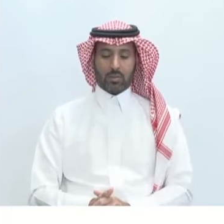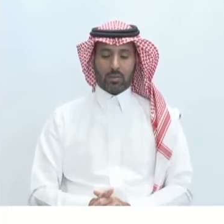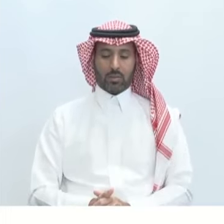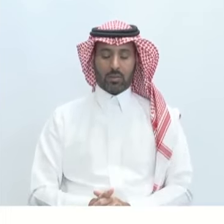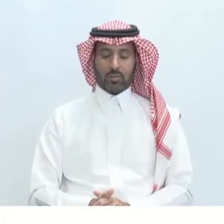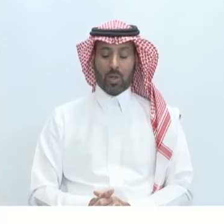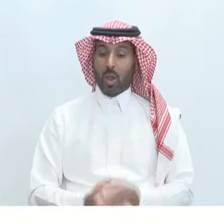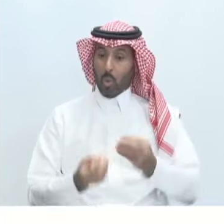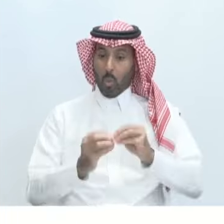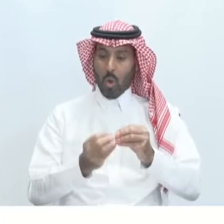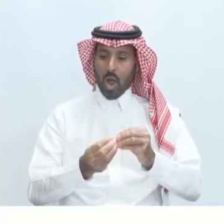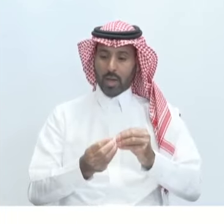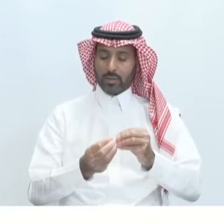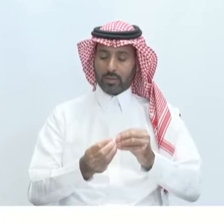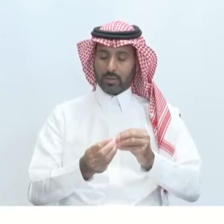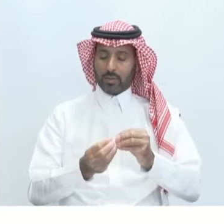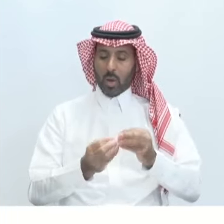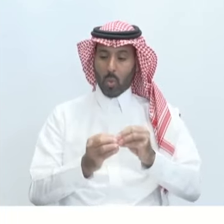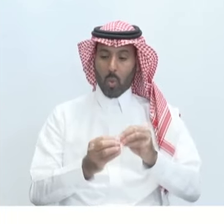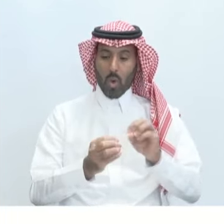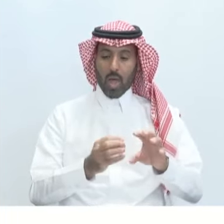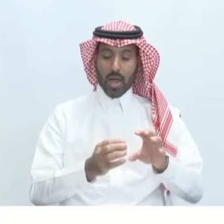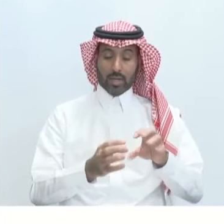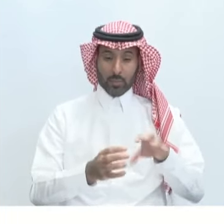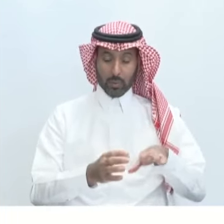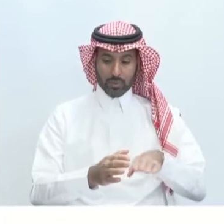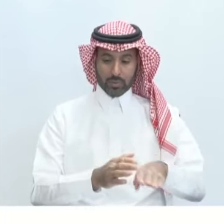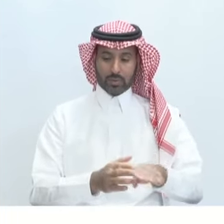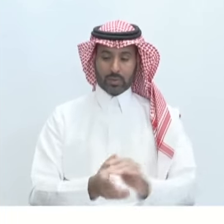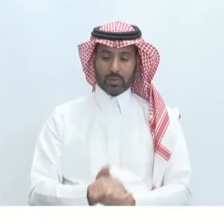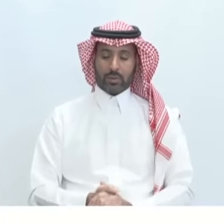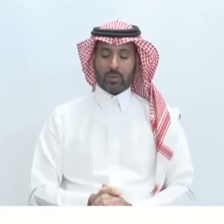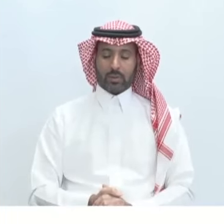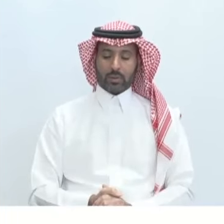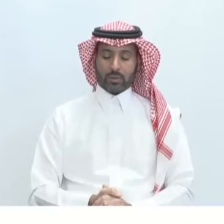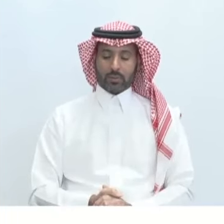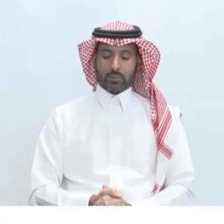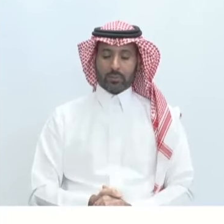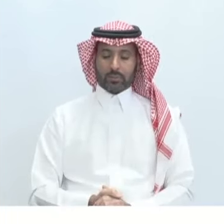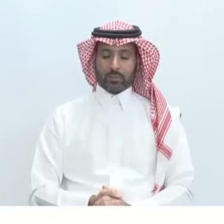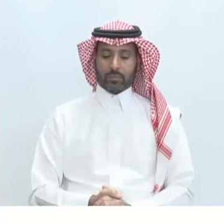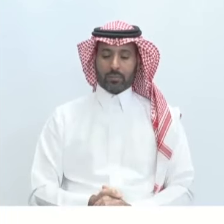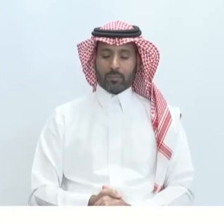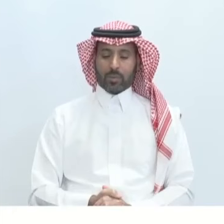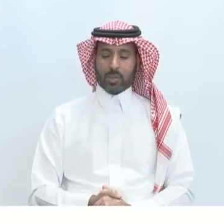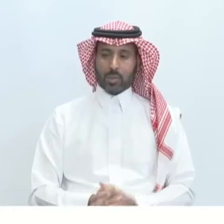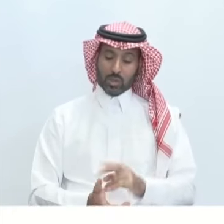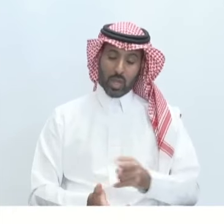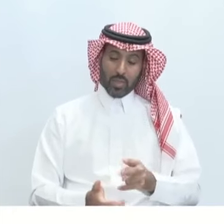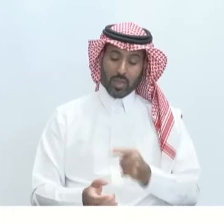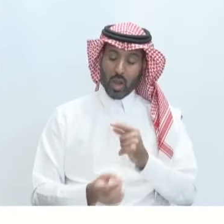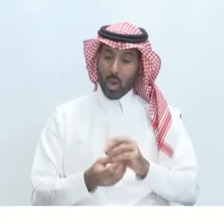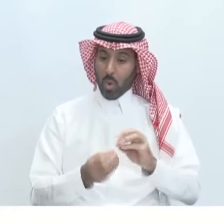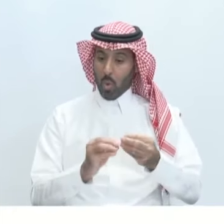بضبط الوان الاضواء على الروبوت وايضا في جزء جعلنا